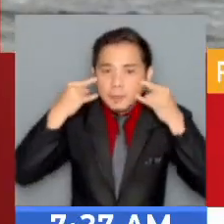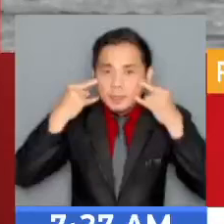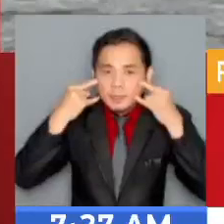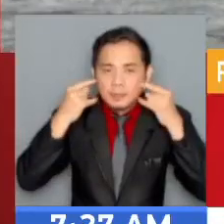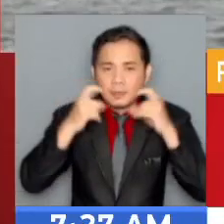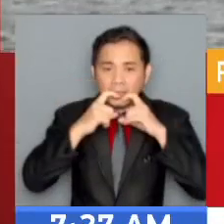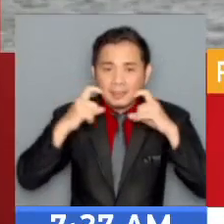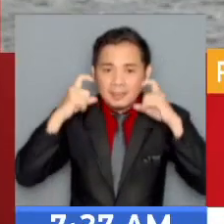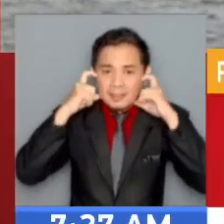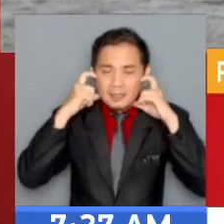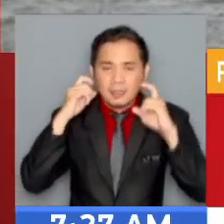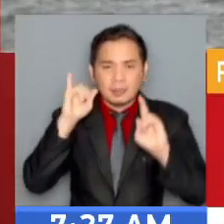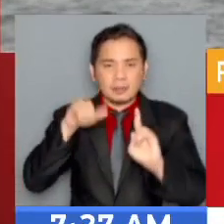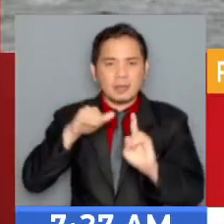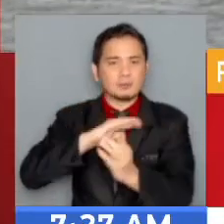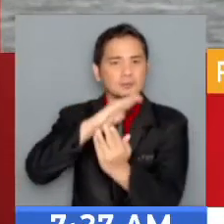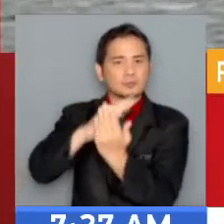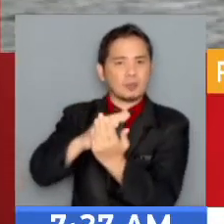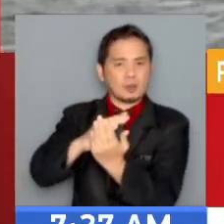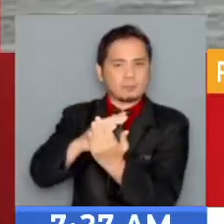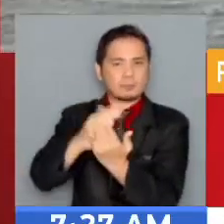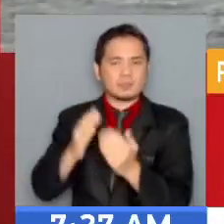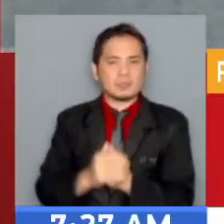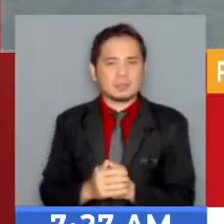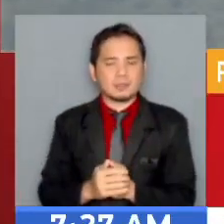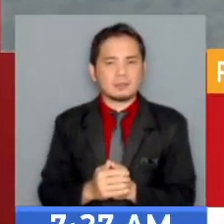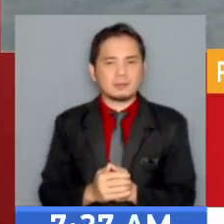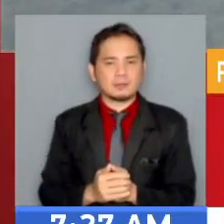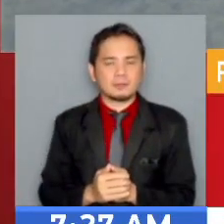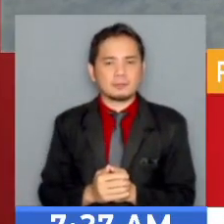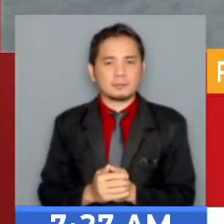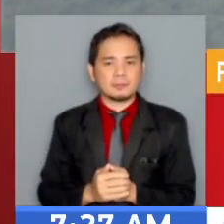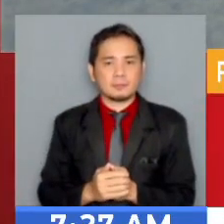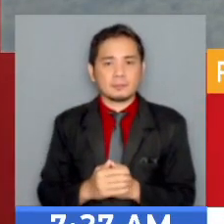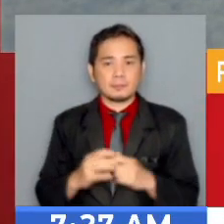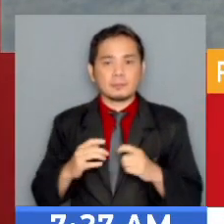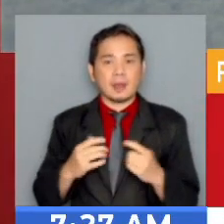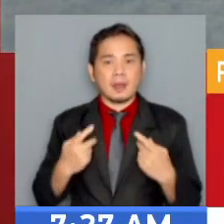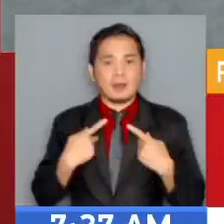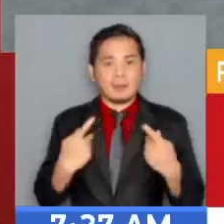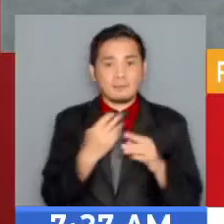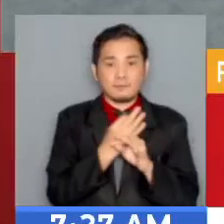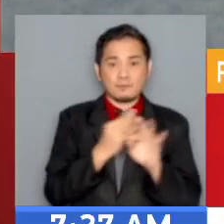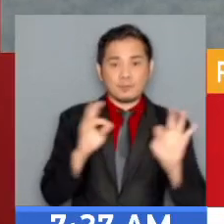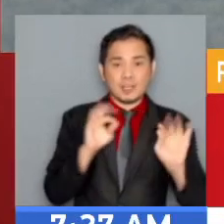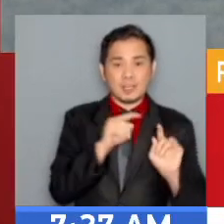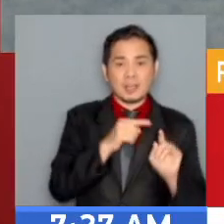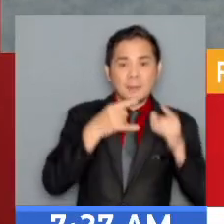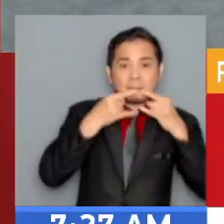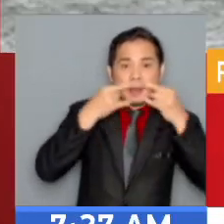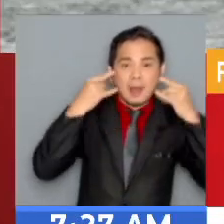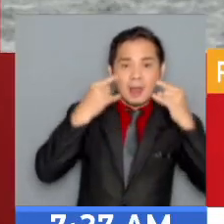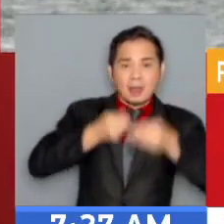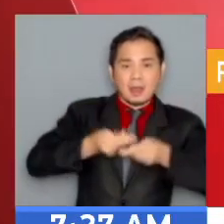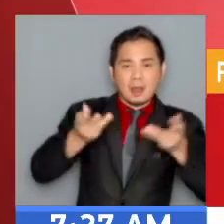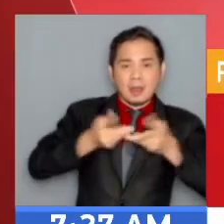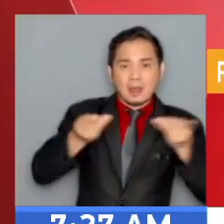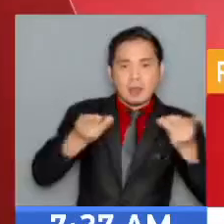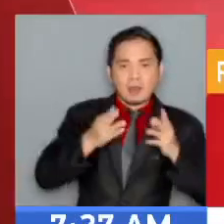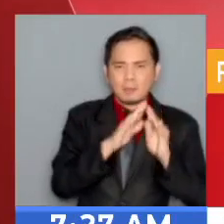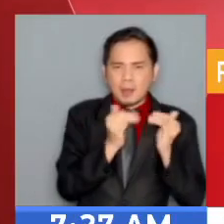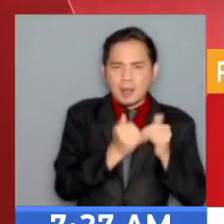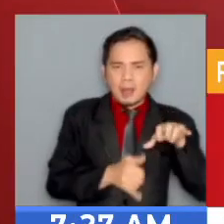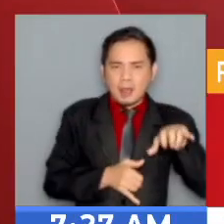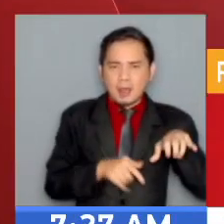po. At ang mas naman po ay namimigay naman po kami sa mga barangay po namin. Ayun. Huling mensahe po sa ating